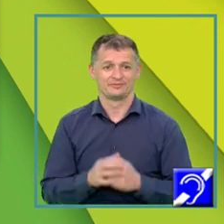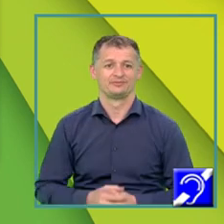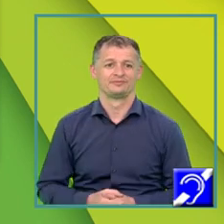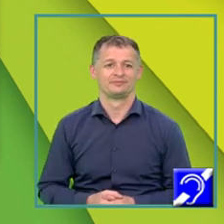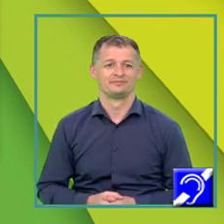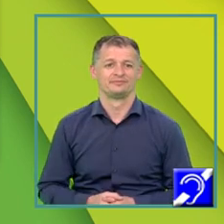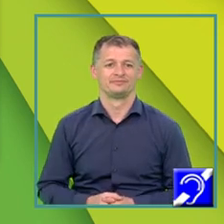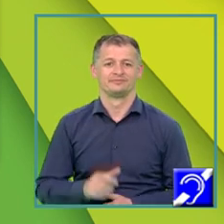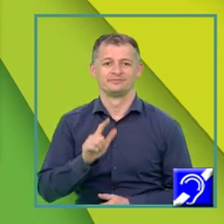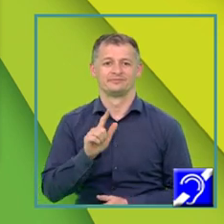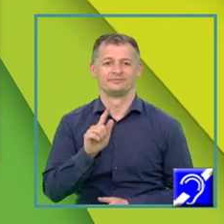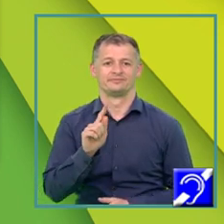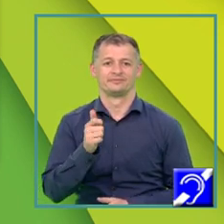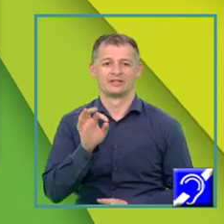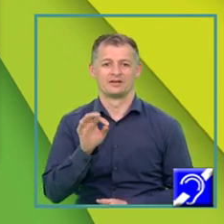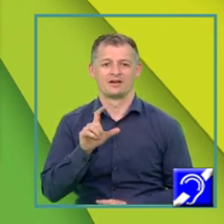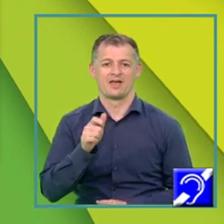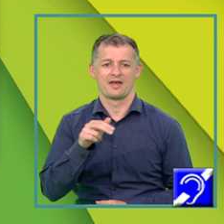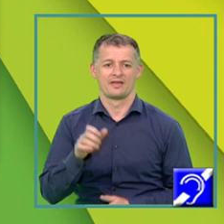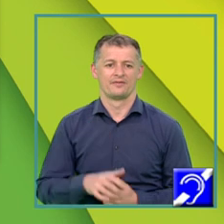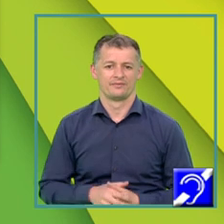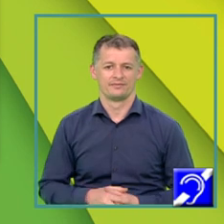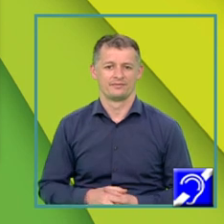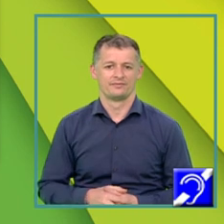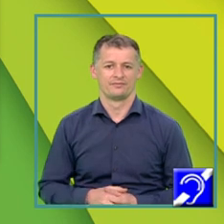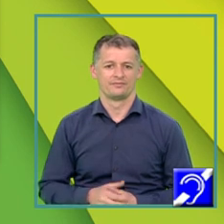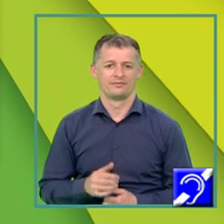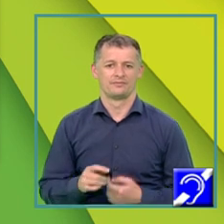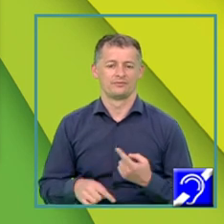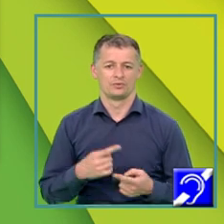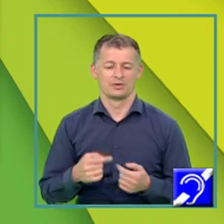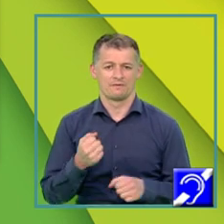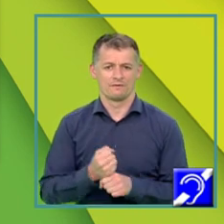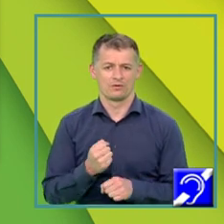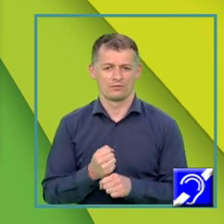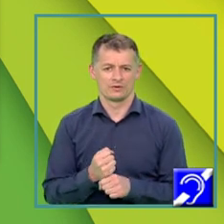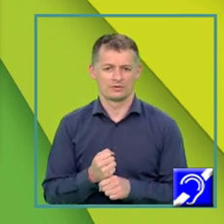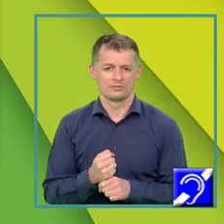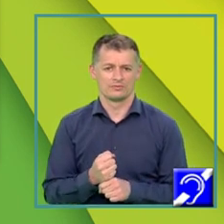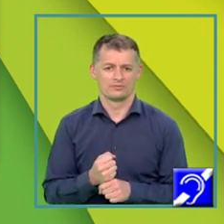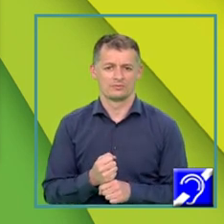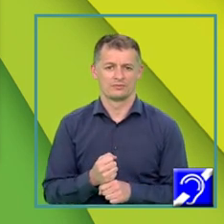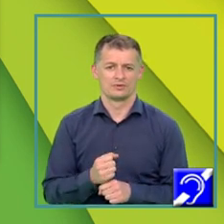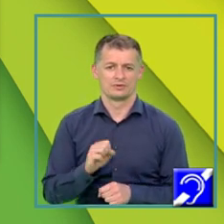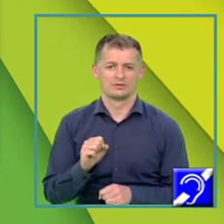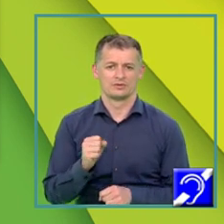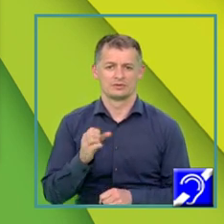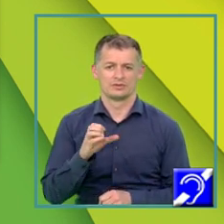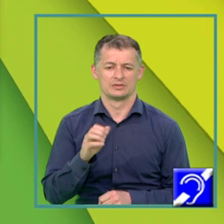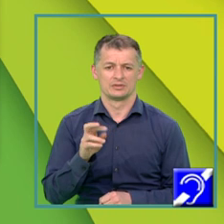getline apoi vom folosi funcția Str toc pentru a extrage